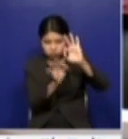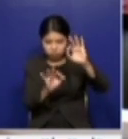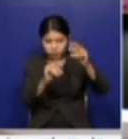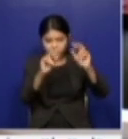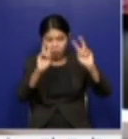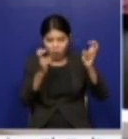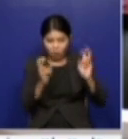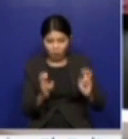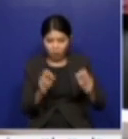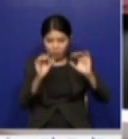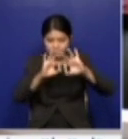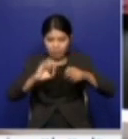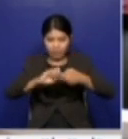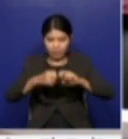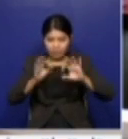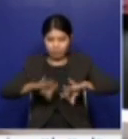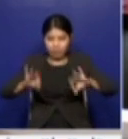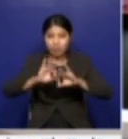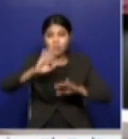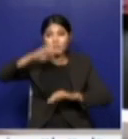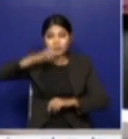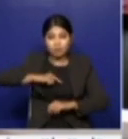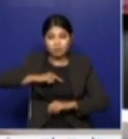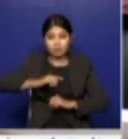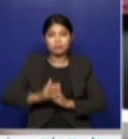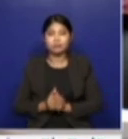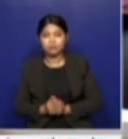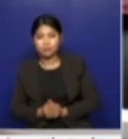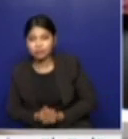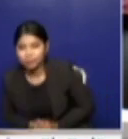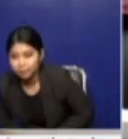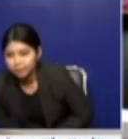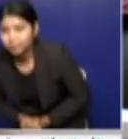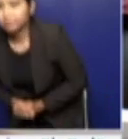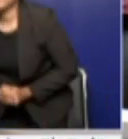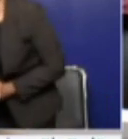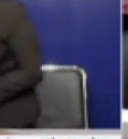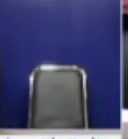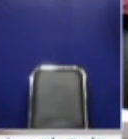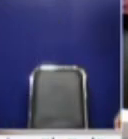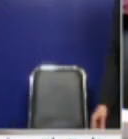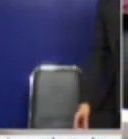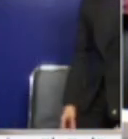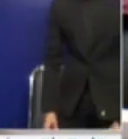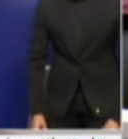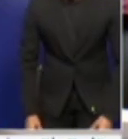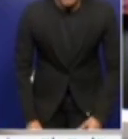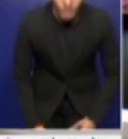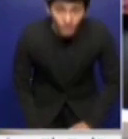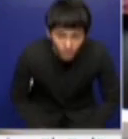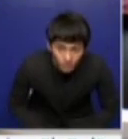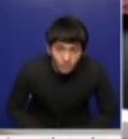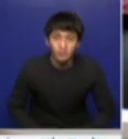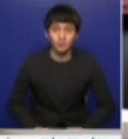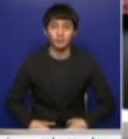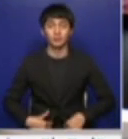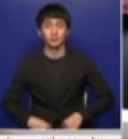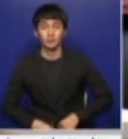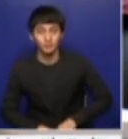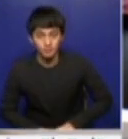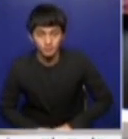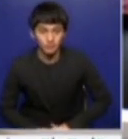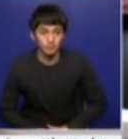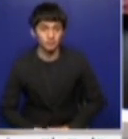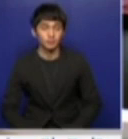และก็ปัญหาสำคัญของแผ่นดินรวมแล้วเนี่ยวัตถุประสงค์ของรัฐมาตรา